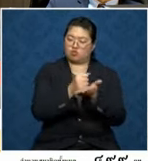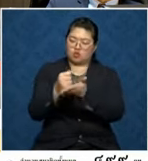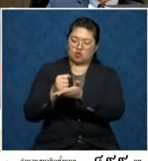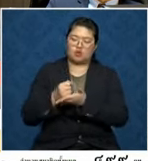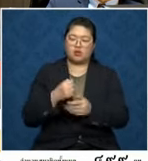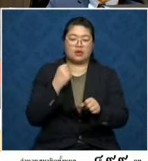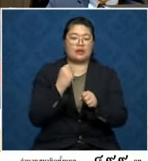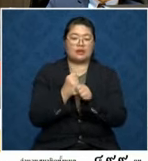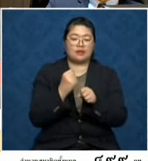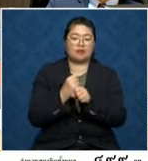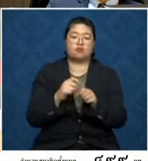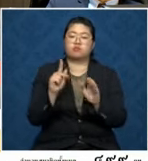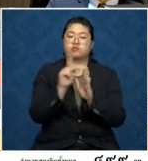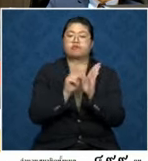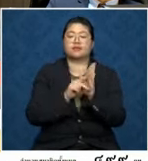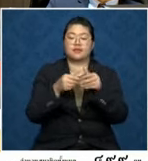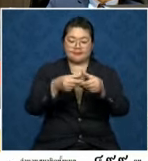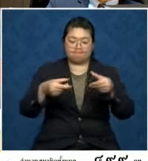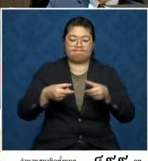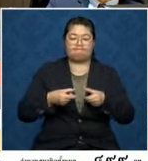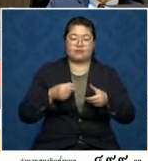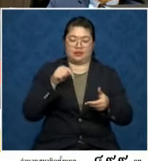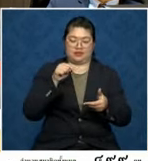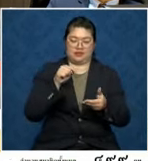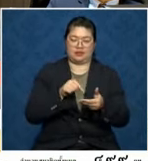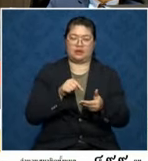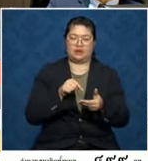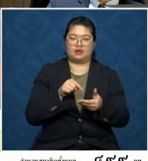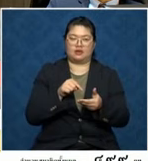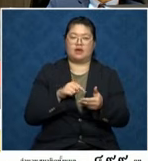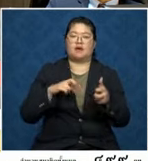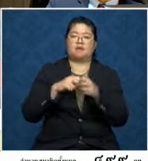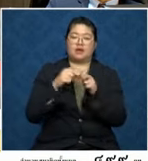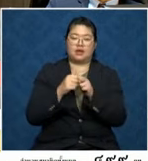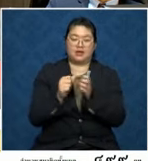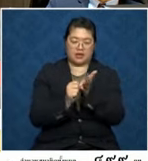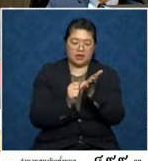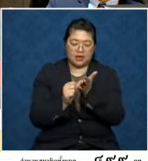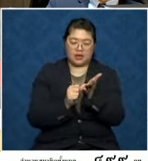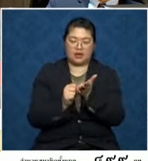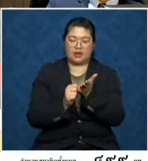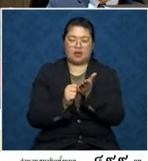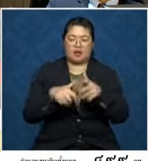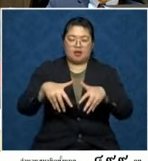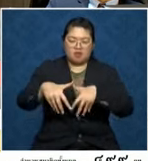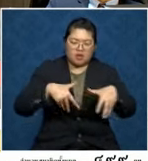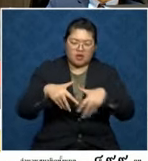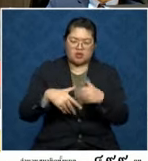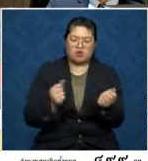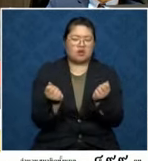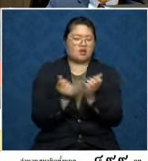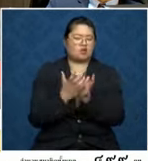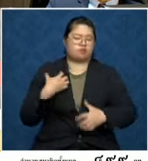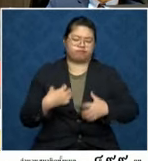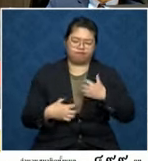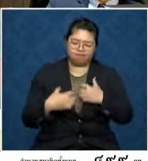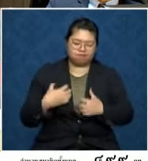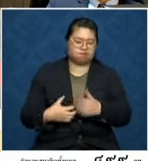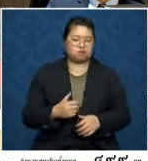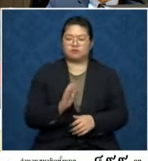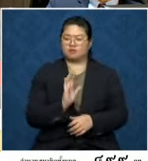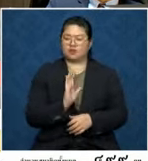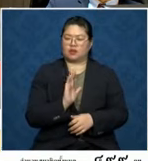การทำให้กฎหมายฉบับนี้เป็นกฎหมายที่แก้ปัญหาและไม่ทำให้ประชาชนได้รับผลกระทบอันเกิดจาก